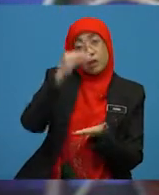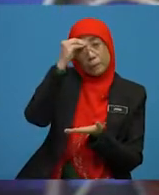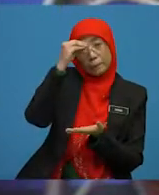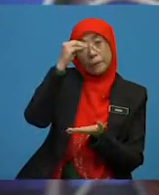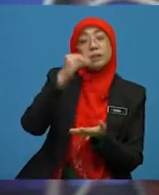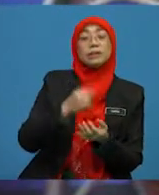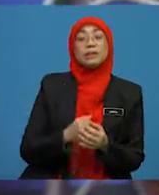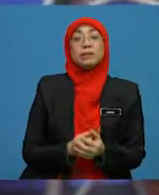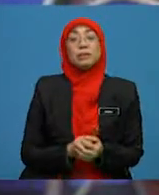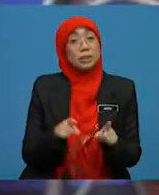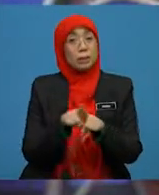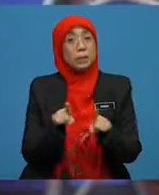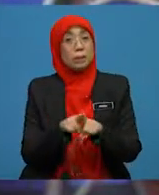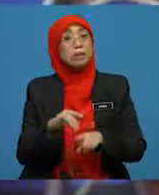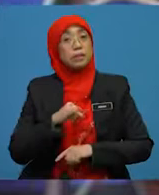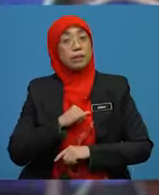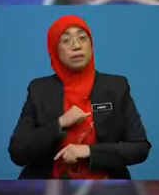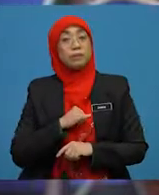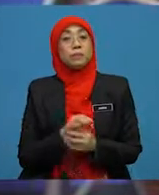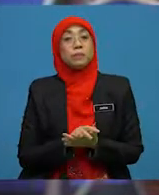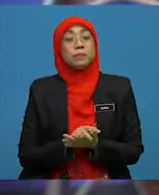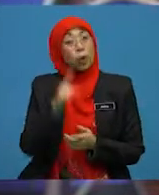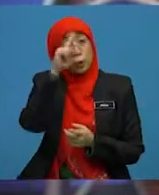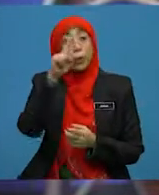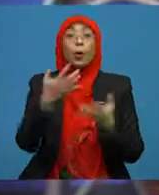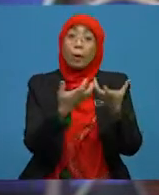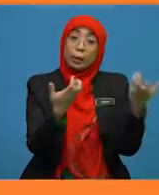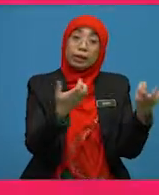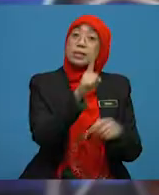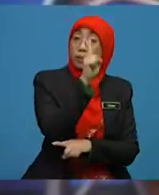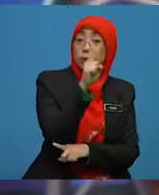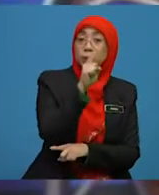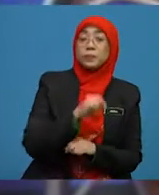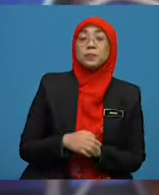ikuti pembelajaran semantik bahagian 1.